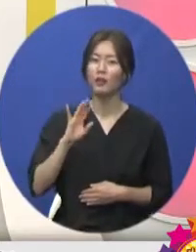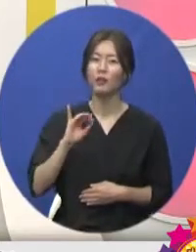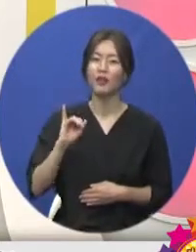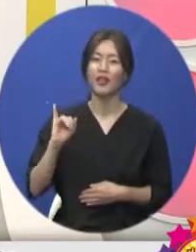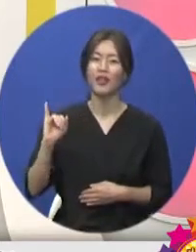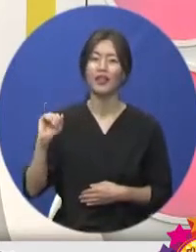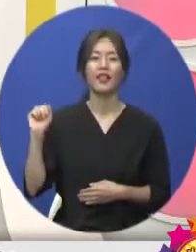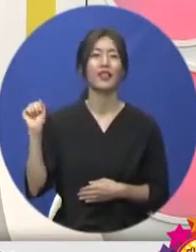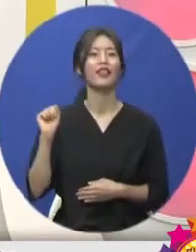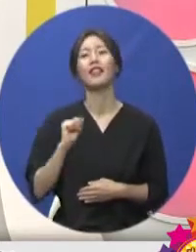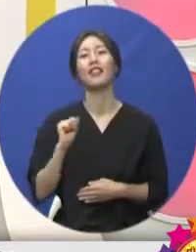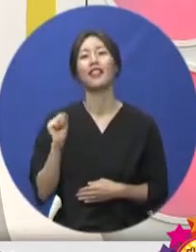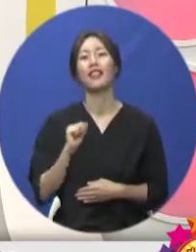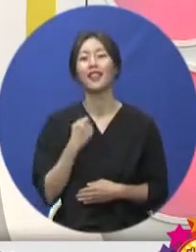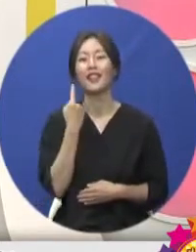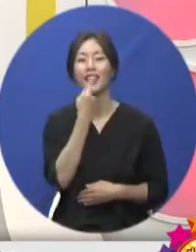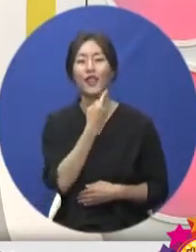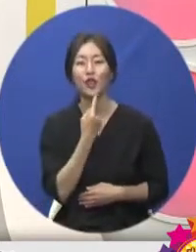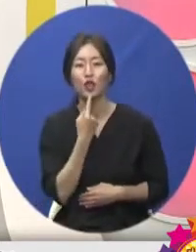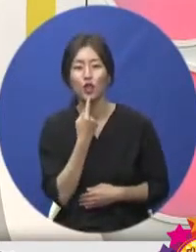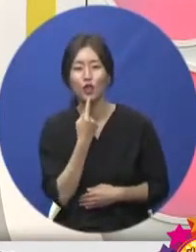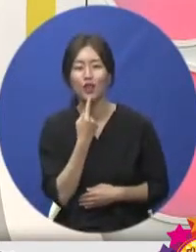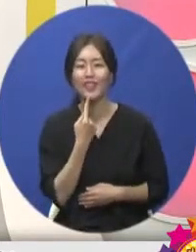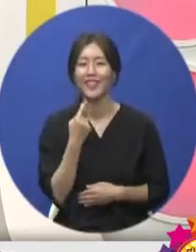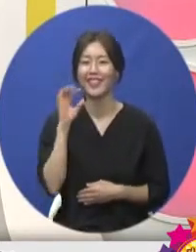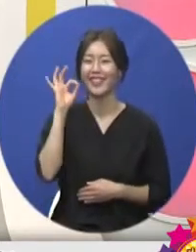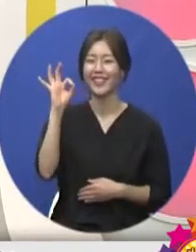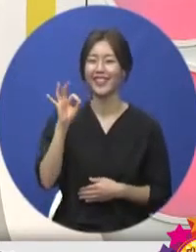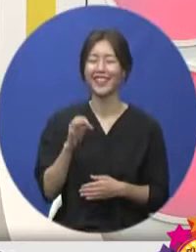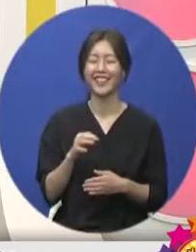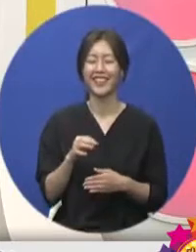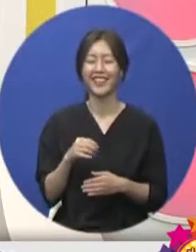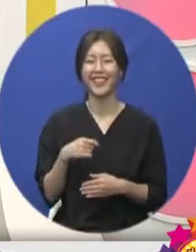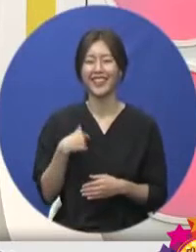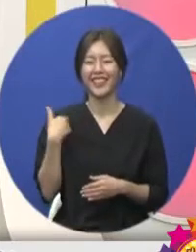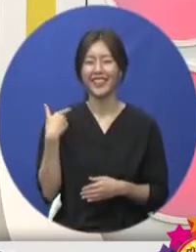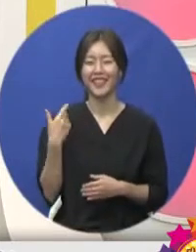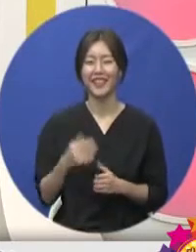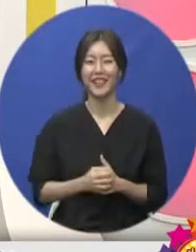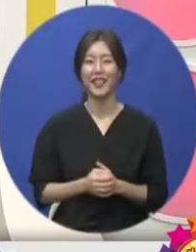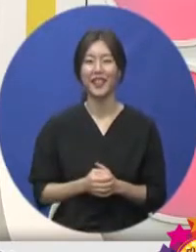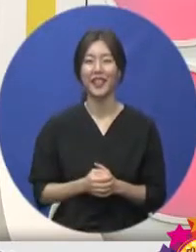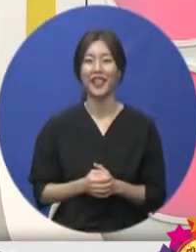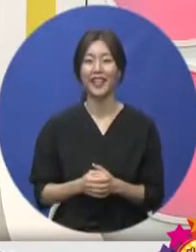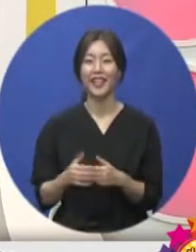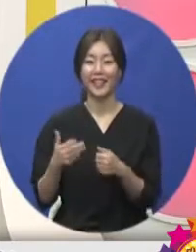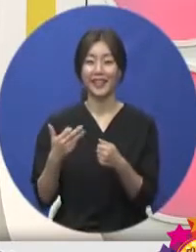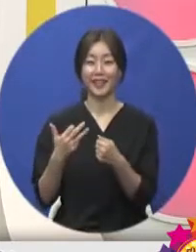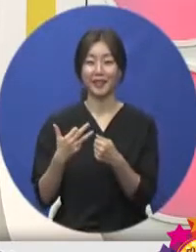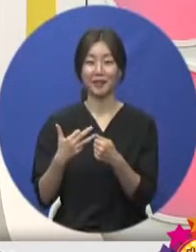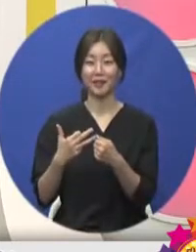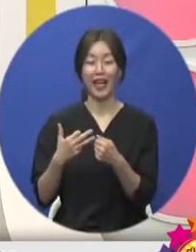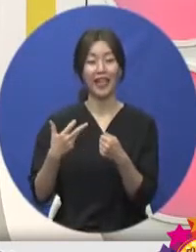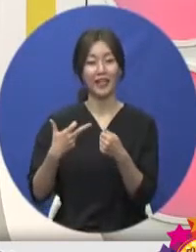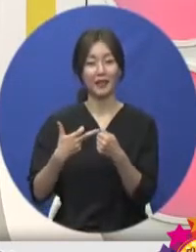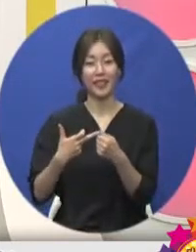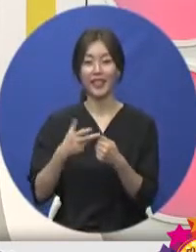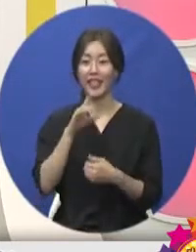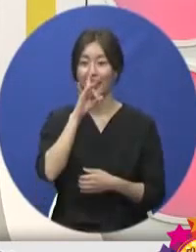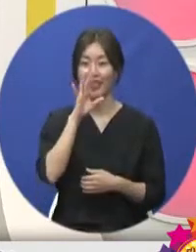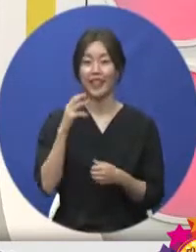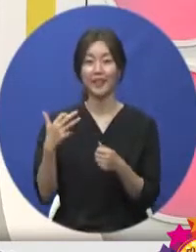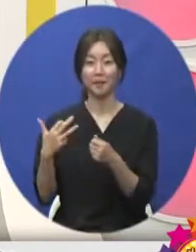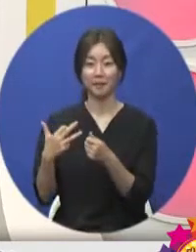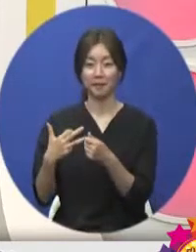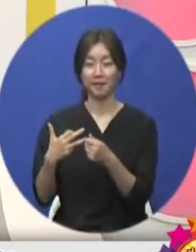굴비. 입을 내미시면서 가르쳐 주시는데 제가 못 알아들었어요. 네. 18번으로 갑니다. 17번이 연락이 안 됐으니까요.